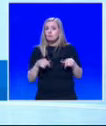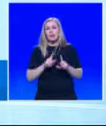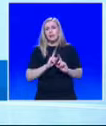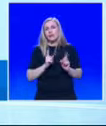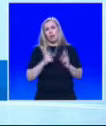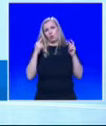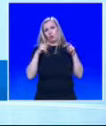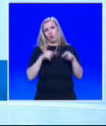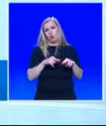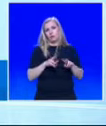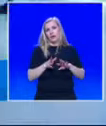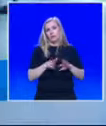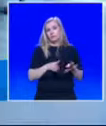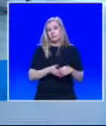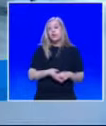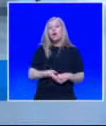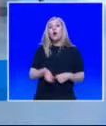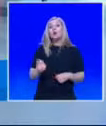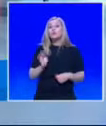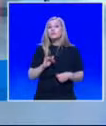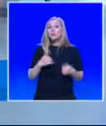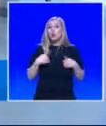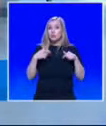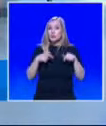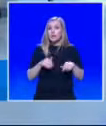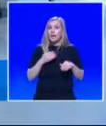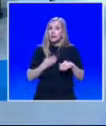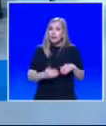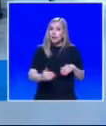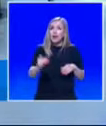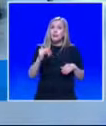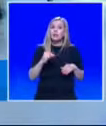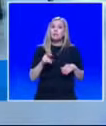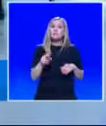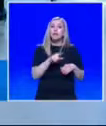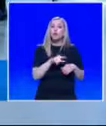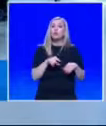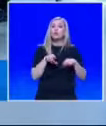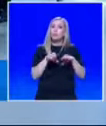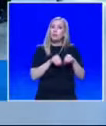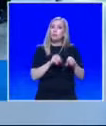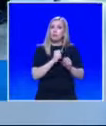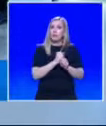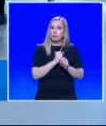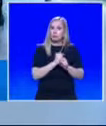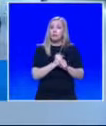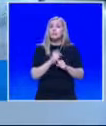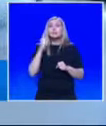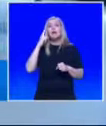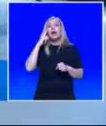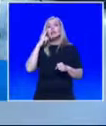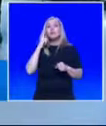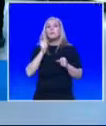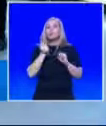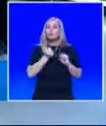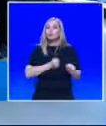контрол. Освен това, от сега нататък всеки един, който поема тези длъжности, ще знае, че по Конституция